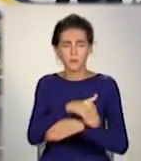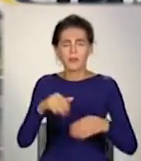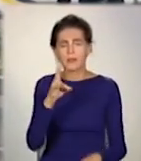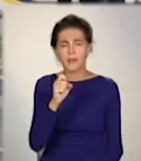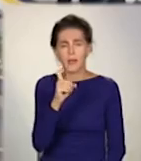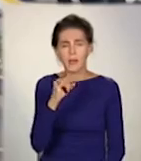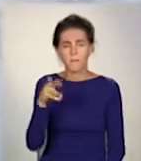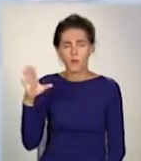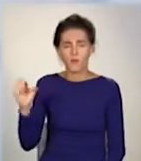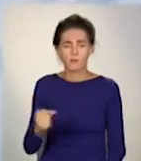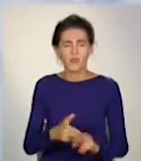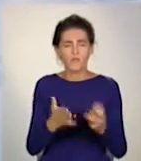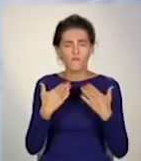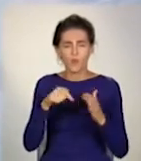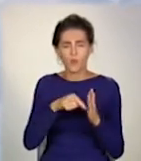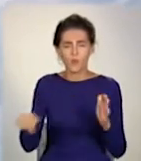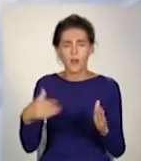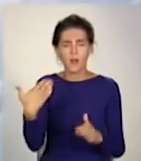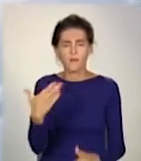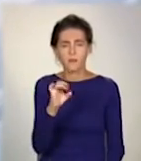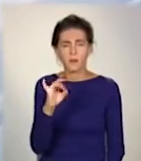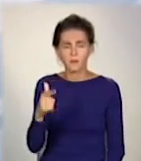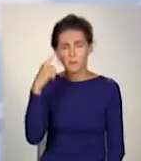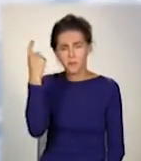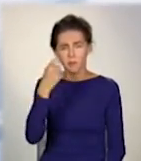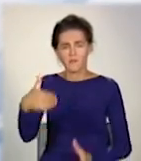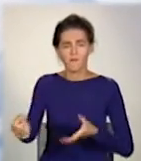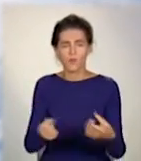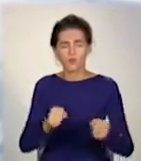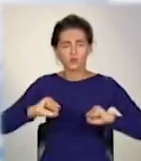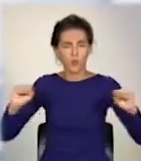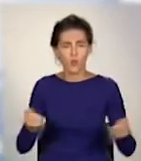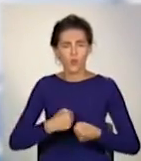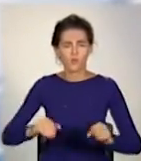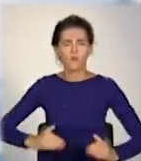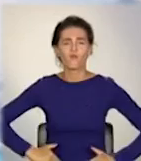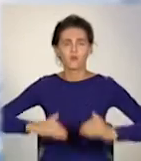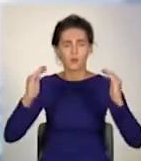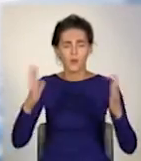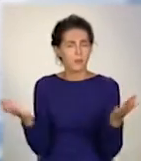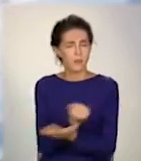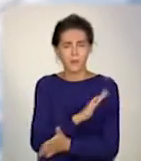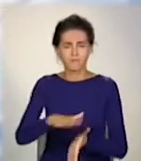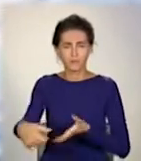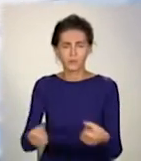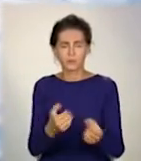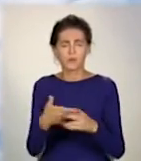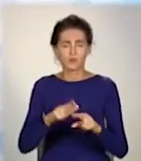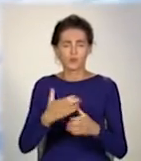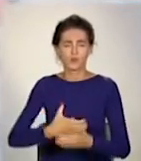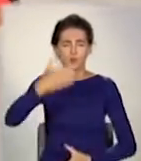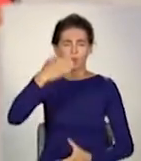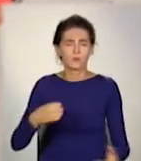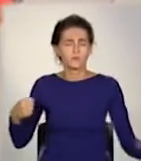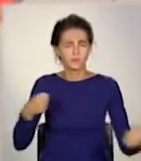А цими вихідними на Лівобережжі п'яний водій легковика перевищив швидкість, не впорався з керуванням та врізався у стовп.